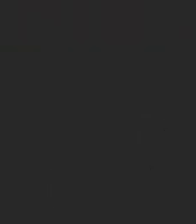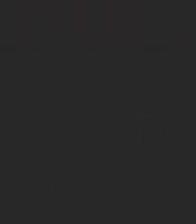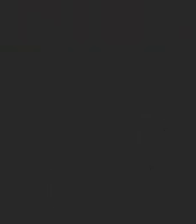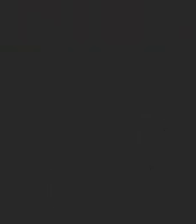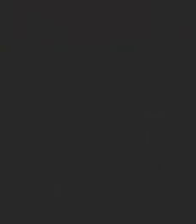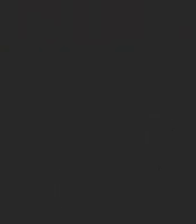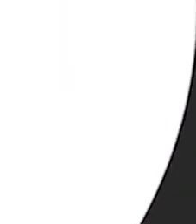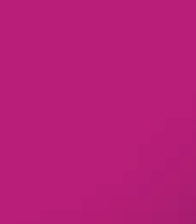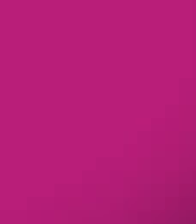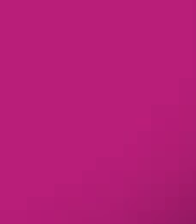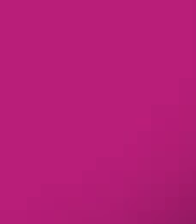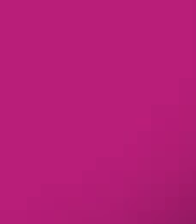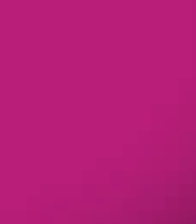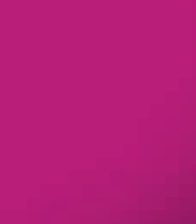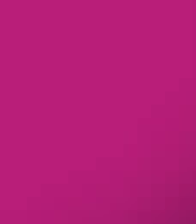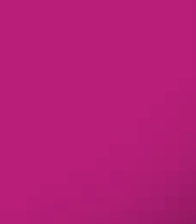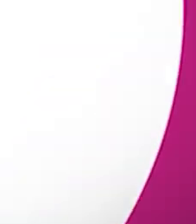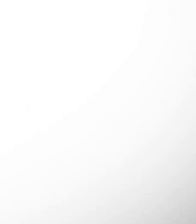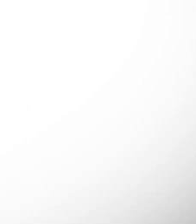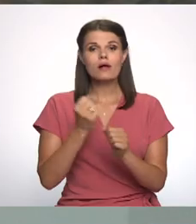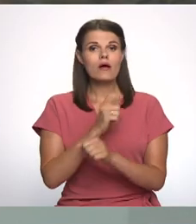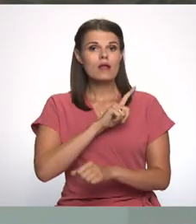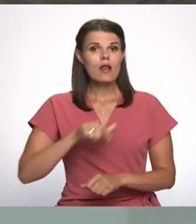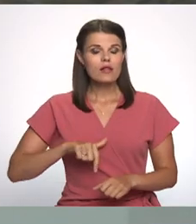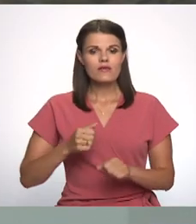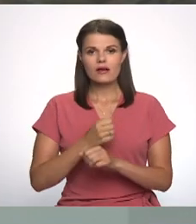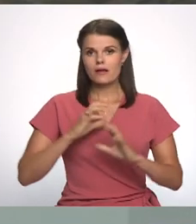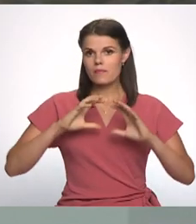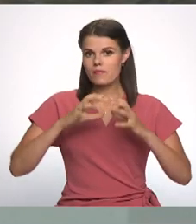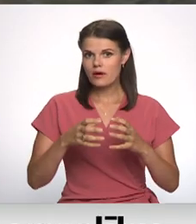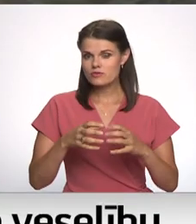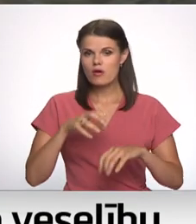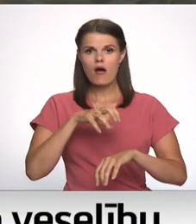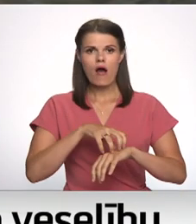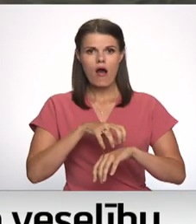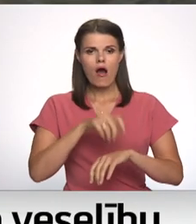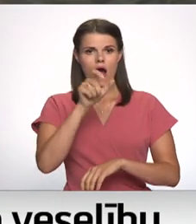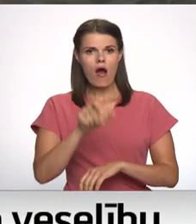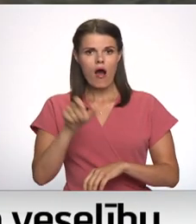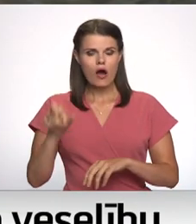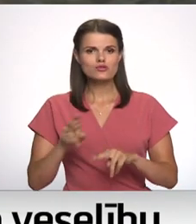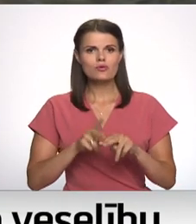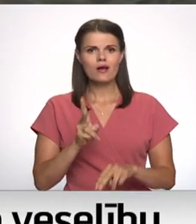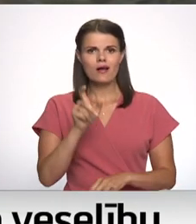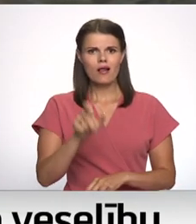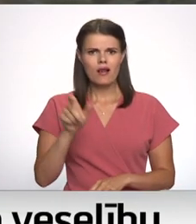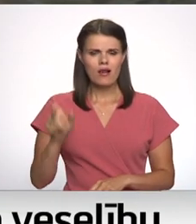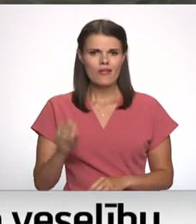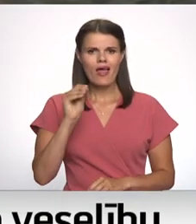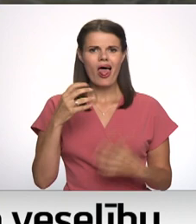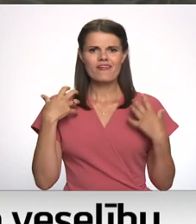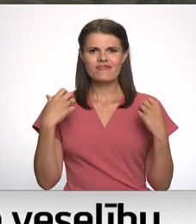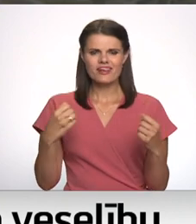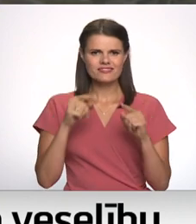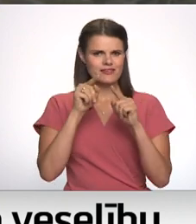Re, viss ēters ir te! Ārsti un pacienti e-veselību ar zināmu regulatāti